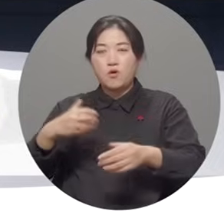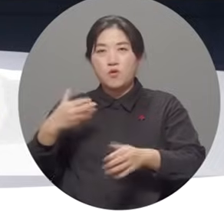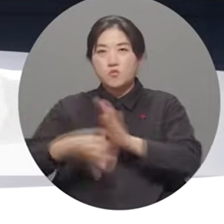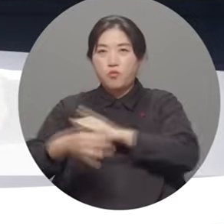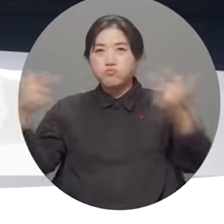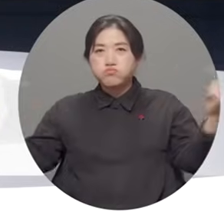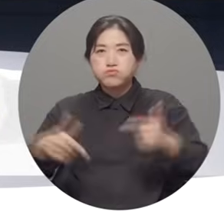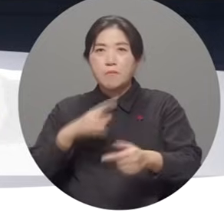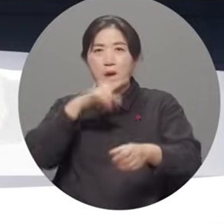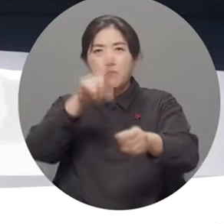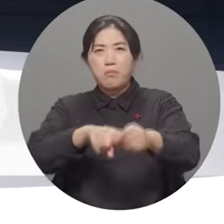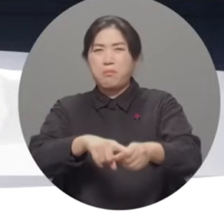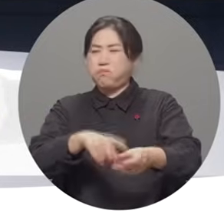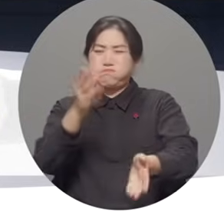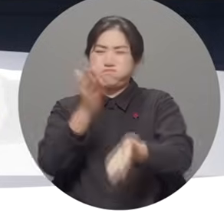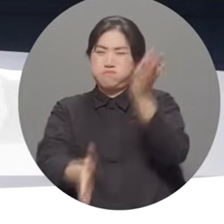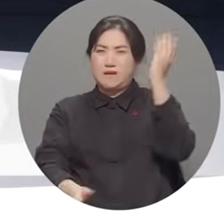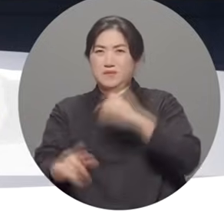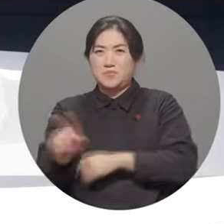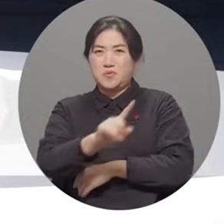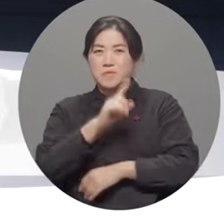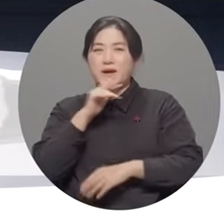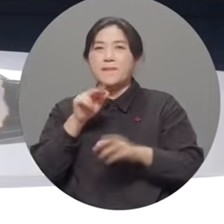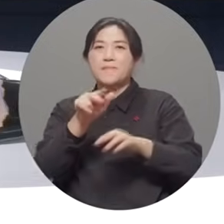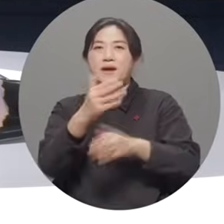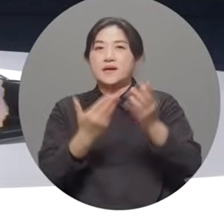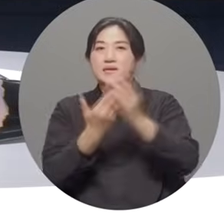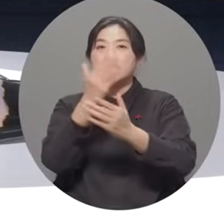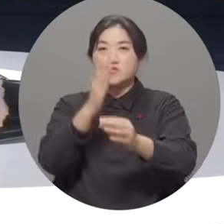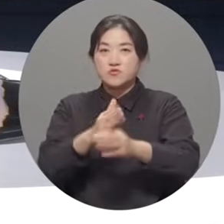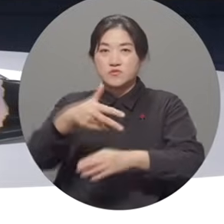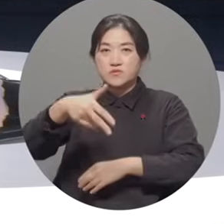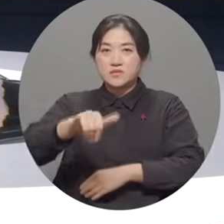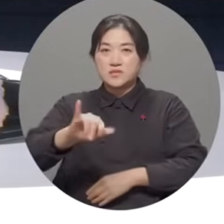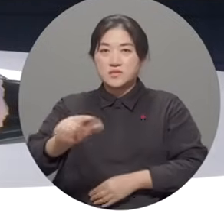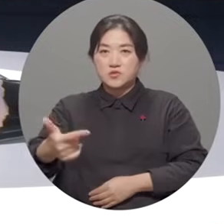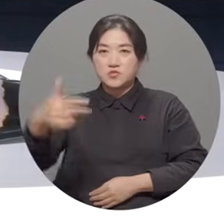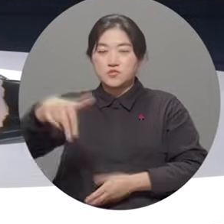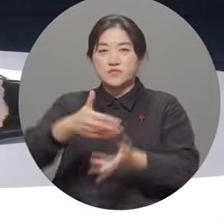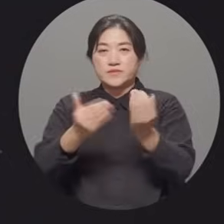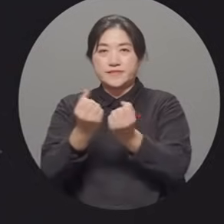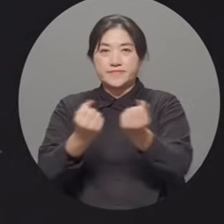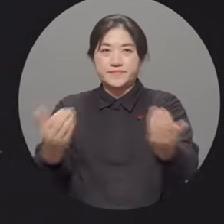취지가 무색해졌다는 비판도 나오고 있습니다. 지윤수 기자가 전하겠습니다.